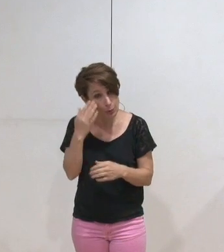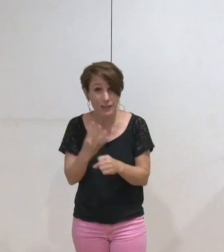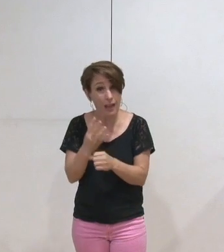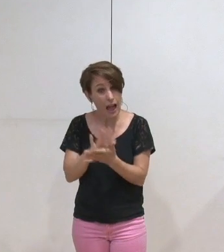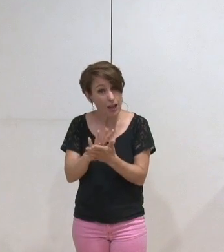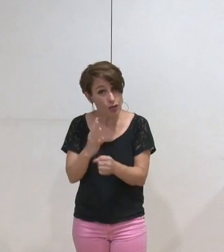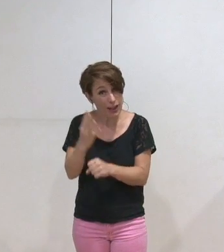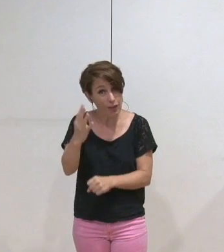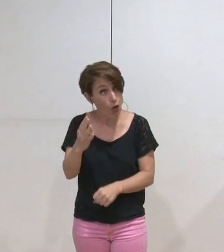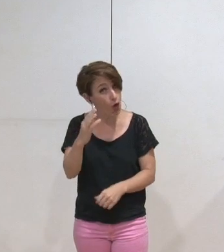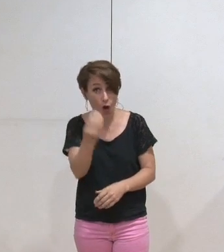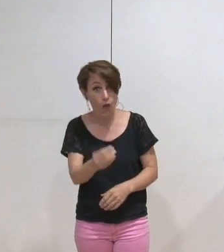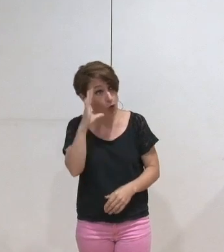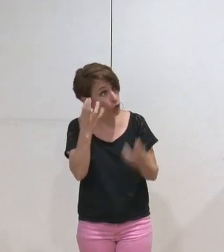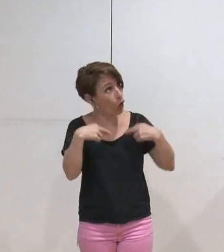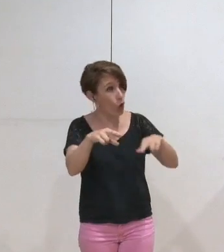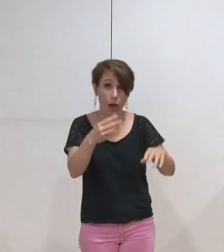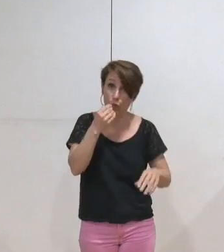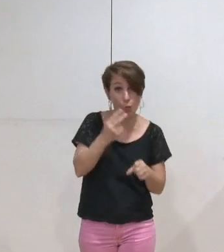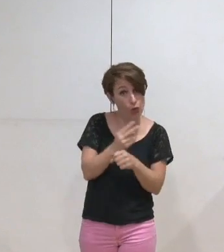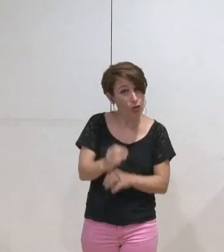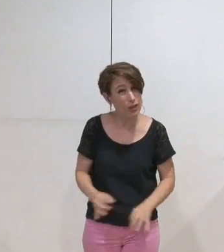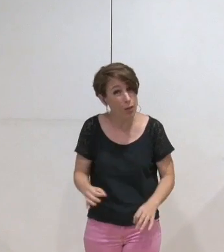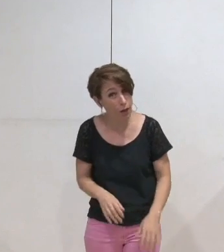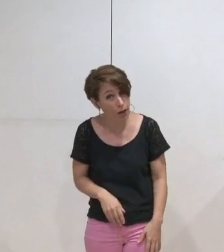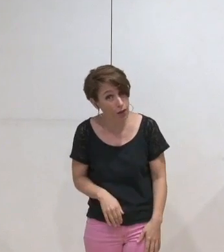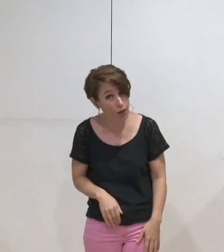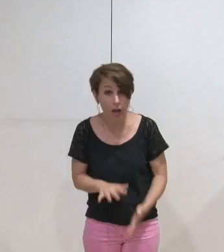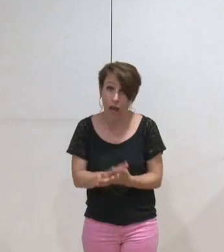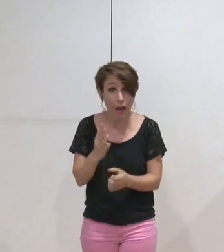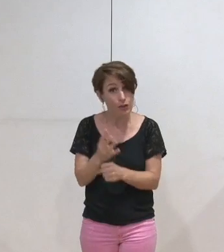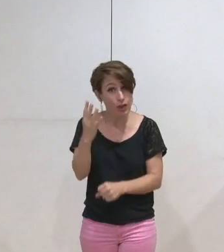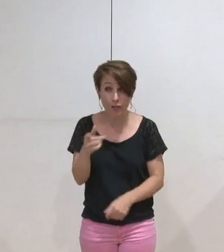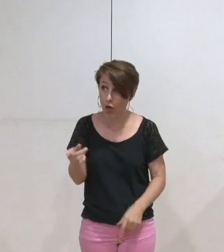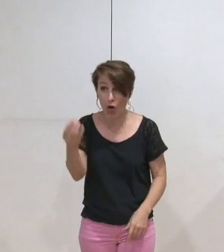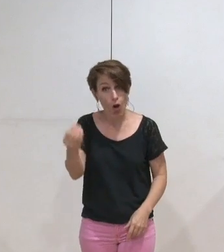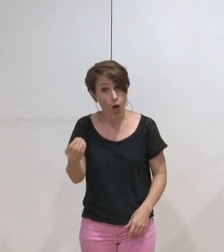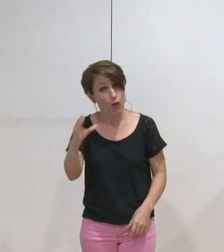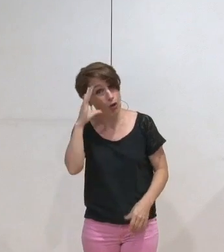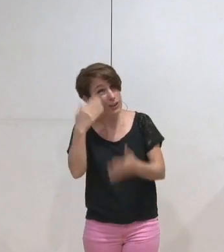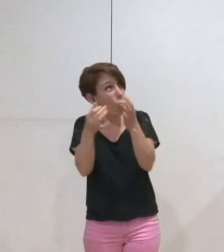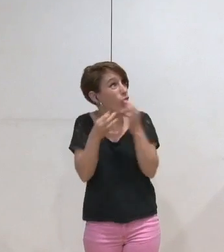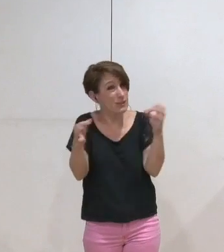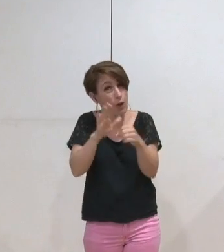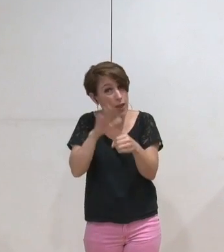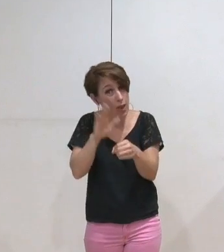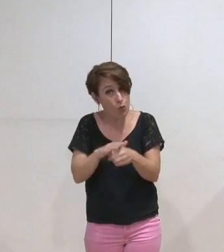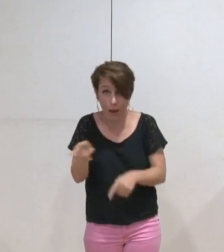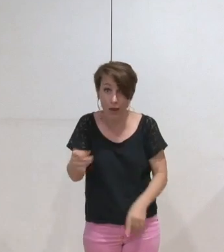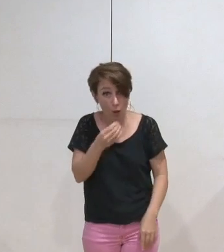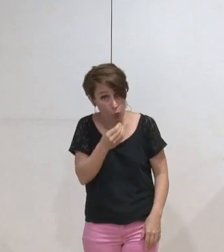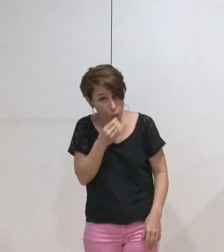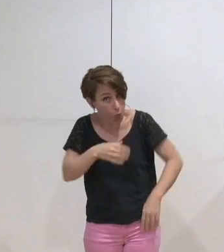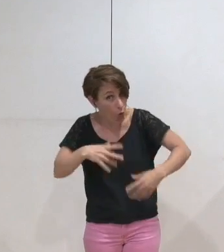en danger à 4 ans un enfant qui doit dormir dans un local à poubelle il est pas en danger oui parce qu'en France même les locales à